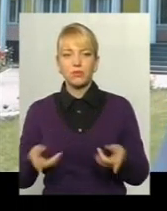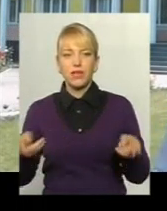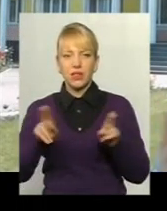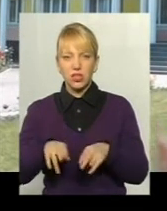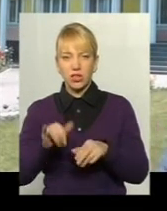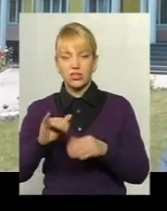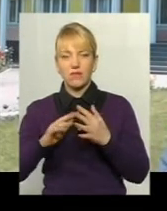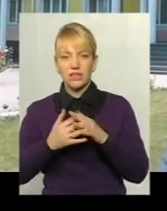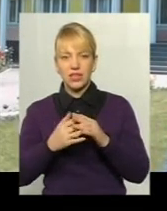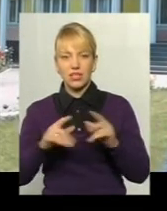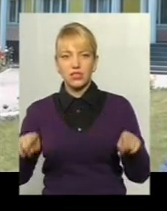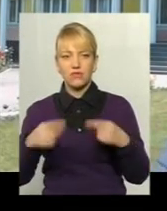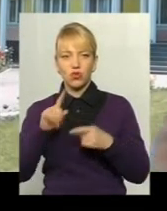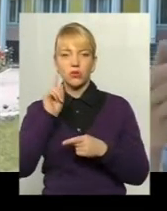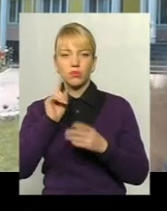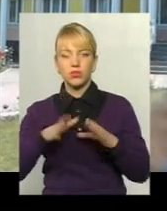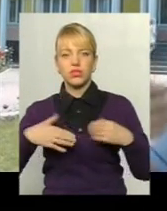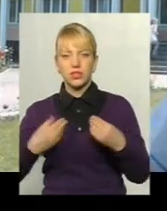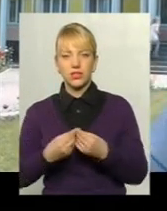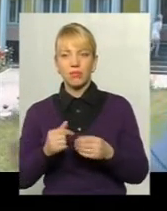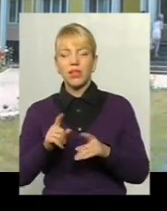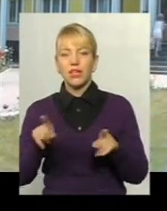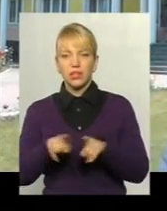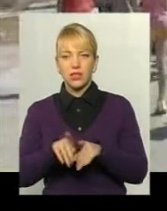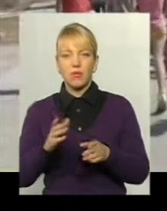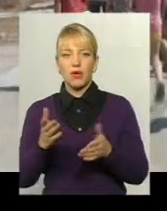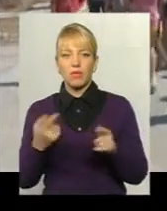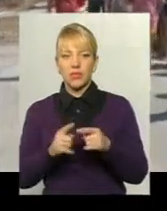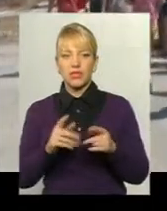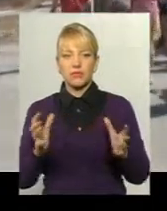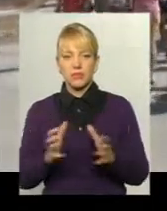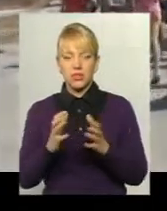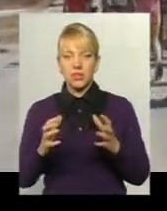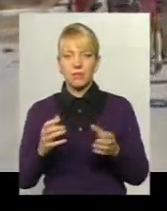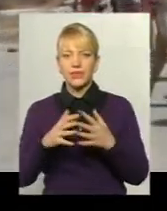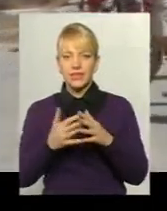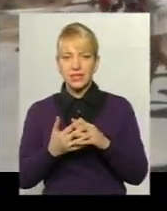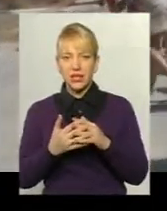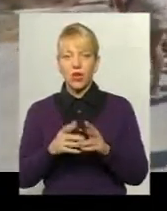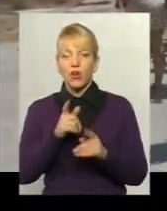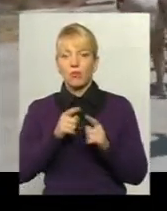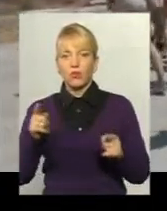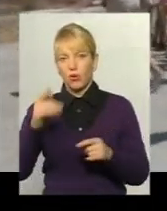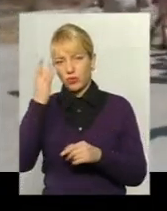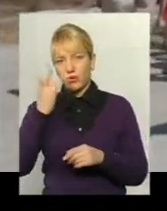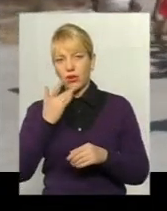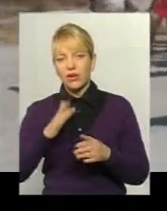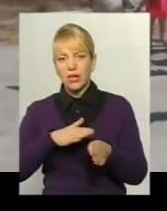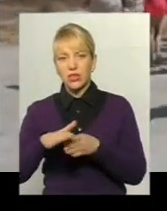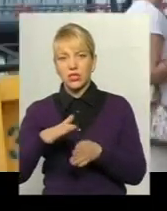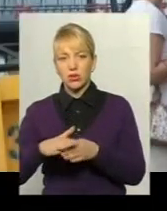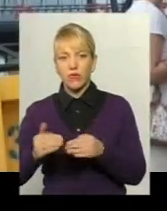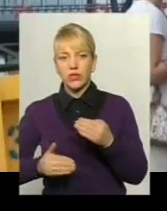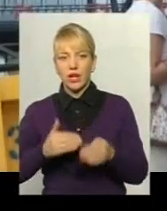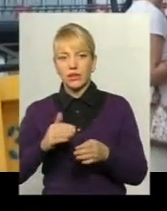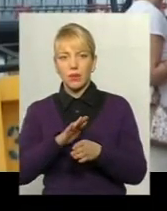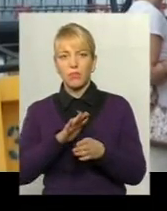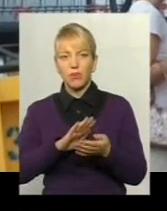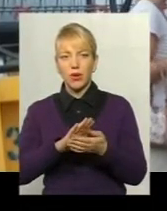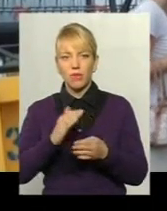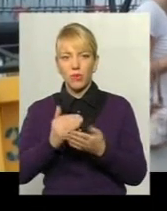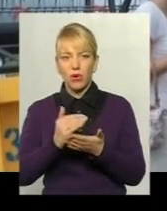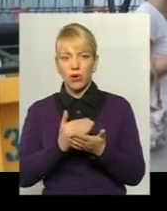селі, створювати молоді сім'ї, і тим самим ми збережемо село. Продовж літа реалізовувався перший етап програми «Кадровий потенціал». Його